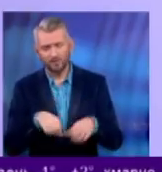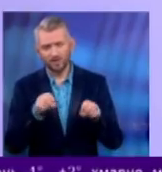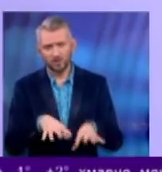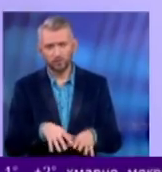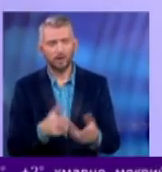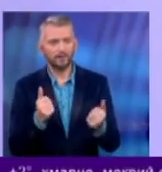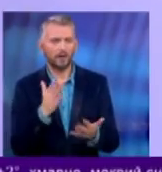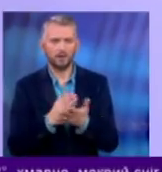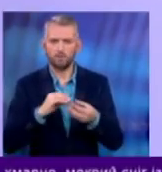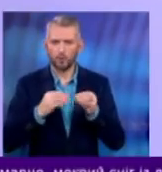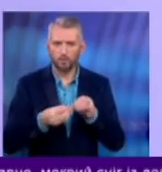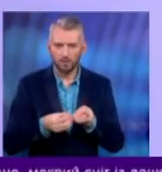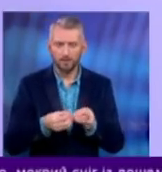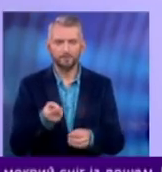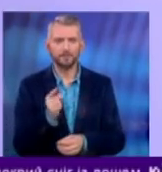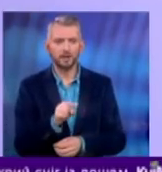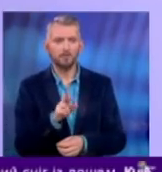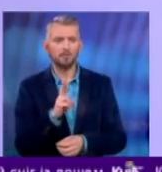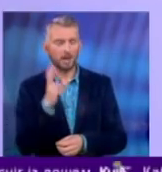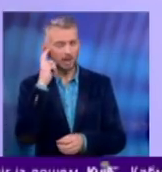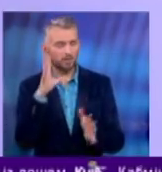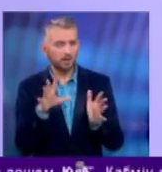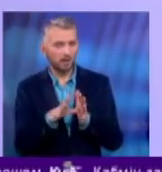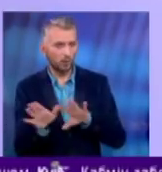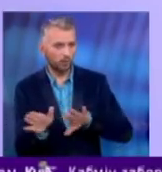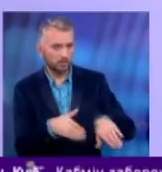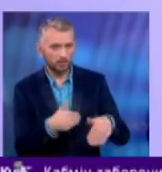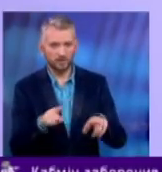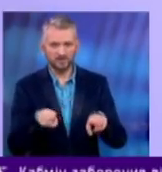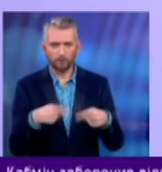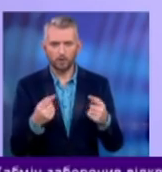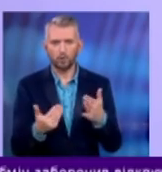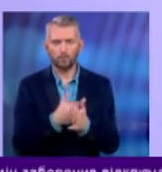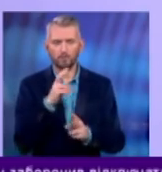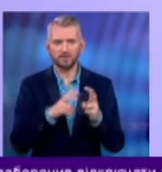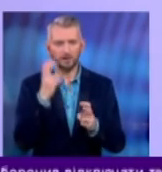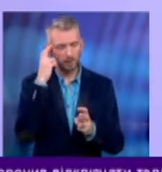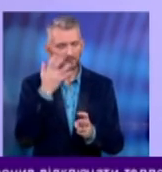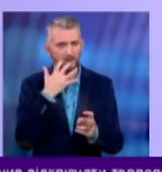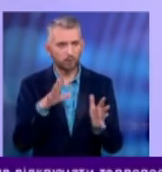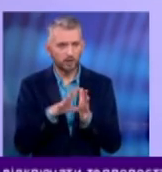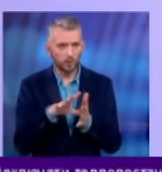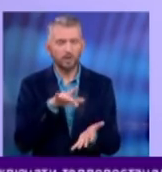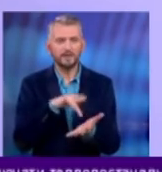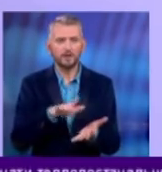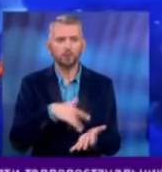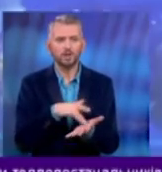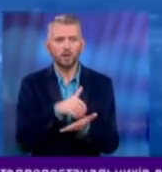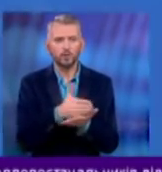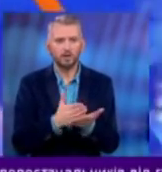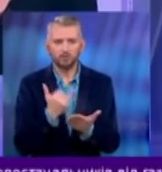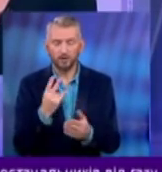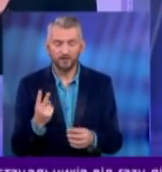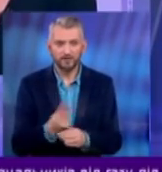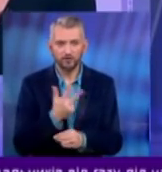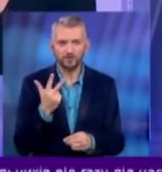Да, є проблеми з тим, як Київенерго відійшло і створено нове підприємство «Київтеплоенерго». Центр комунального сервісу зараз вдвічі, а то